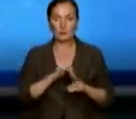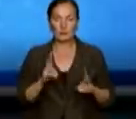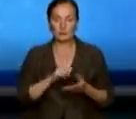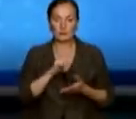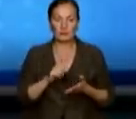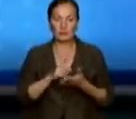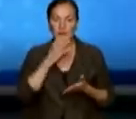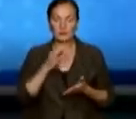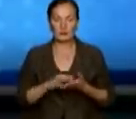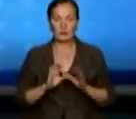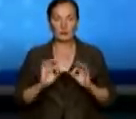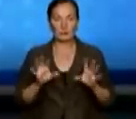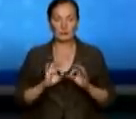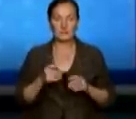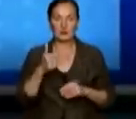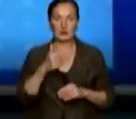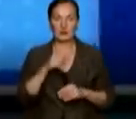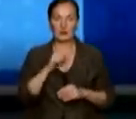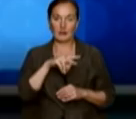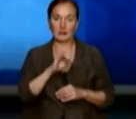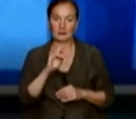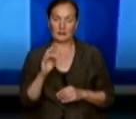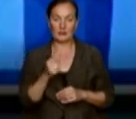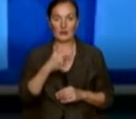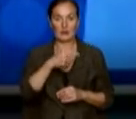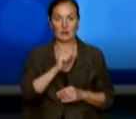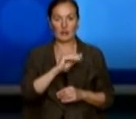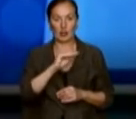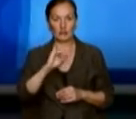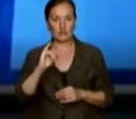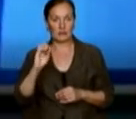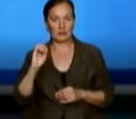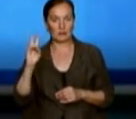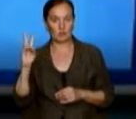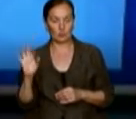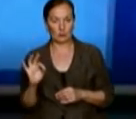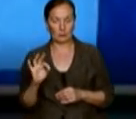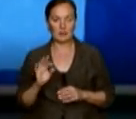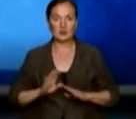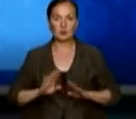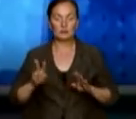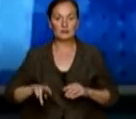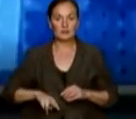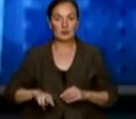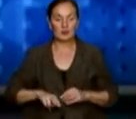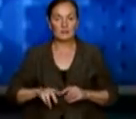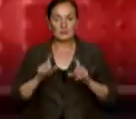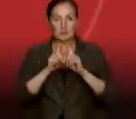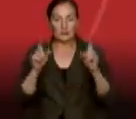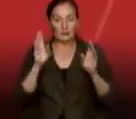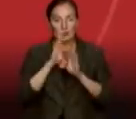розповіла Галина Гажієнко, заступник директора департаменту екології та природних ресурсів. Давайте